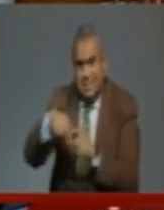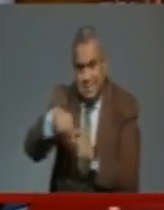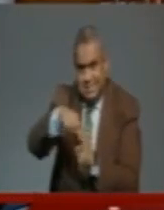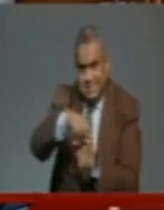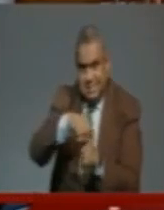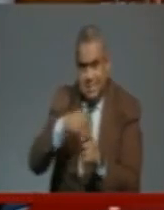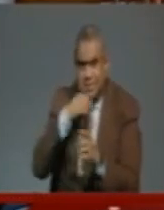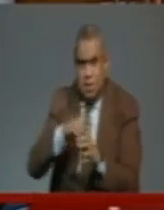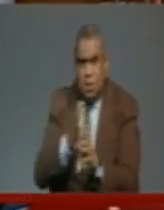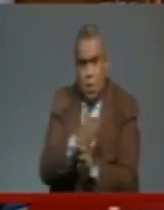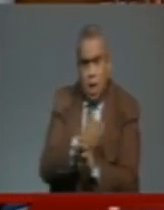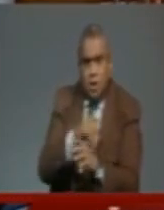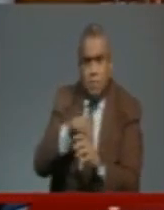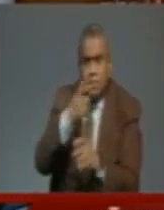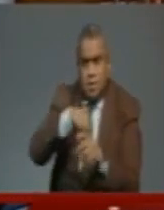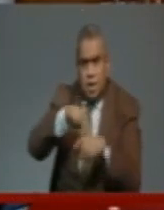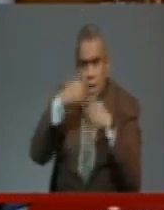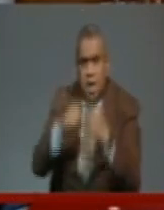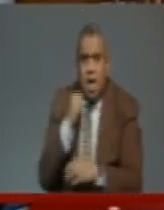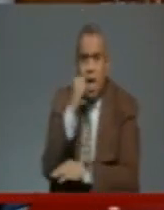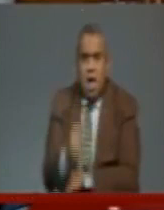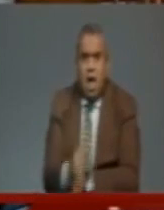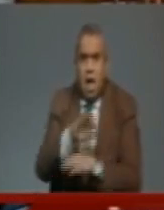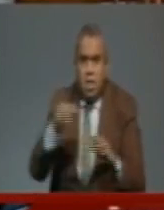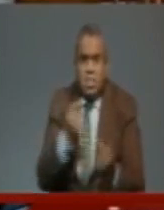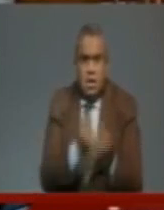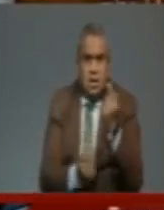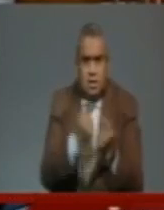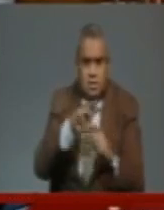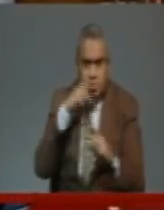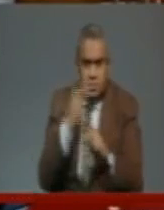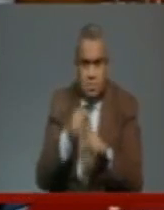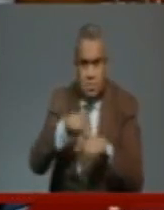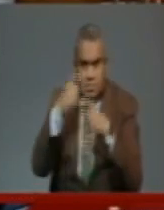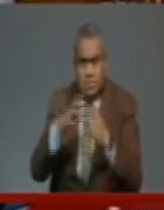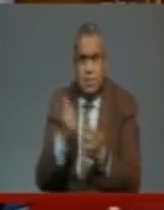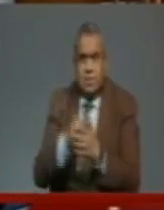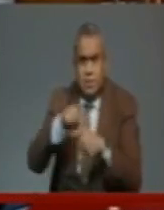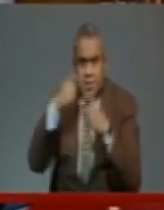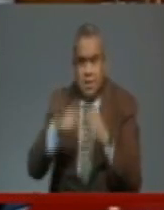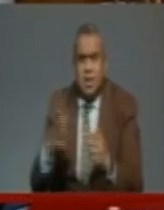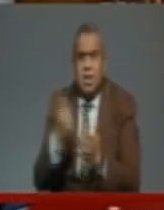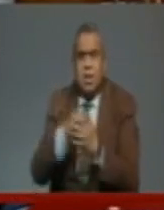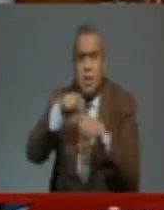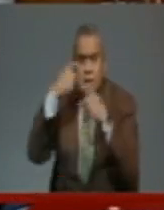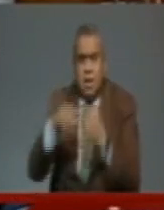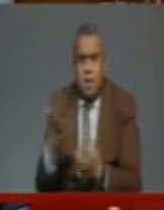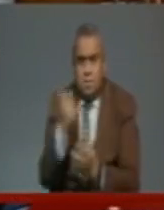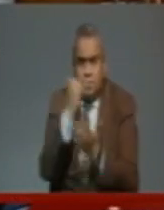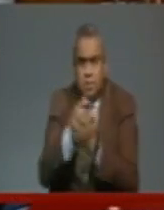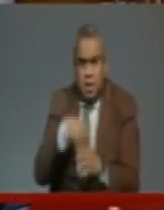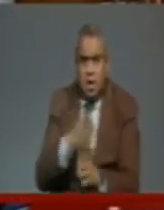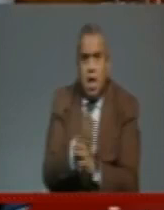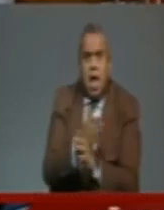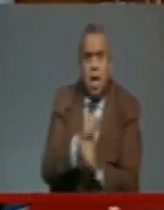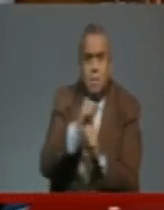الغرب، كل دي أراضي زراعية وسيادتك هتشوف دلوقتي سواء مستقبل مصر او جنه مصر او الدلتا الجديده، مصر كلها بتميل في اتجاه الغرب، عشان كده الخط